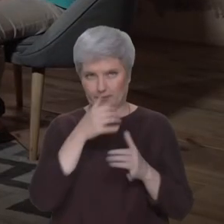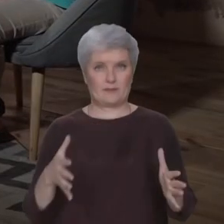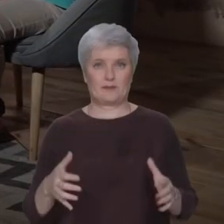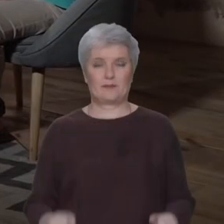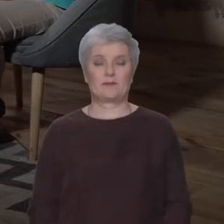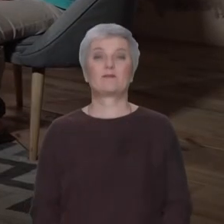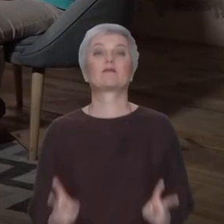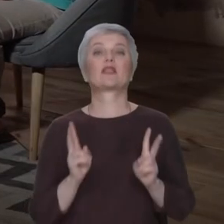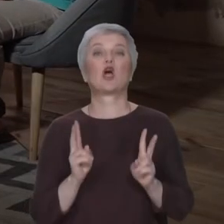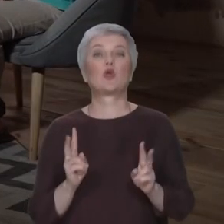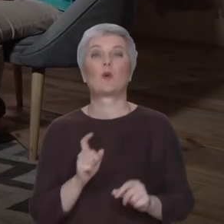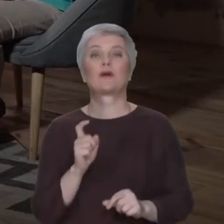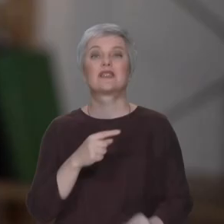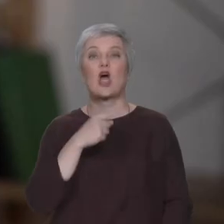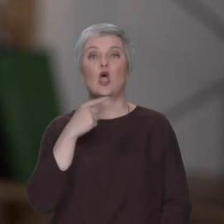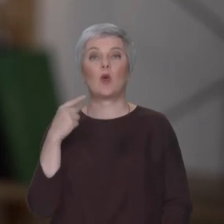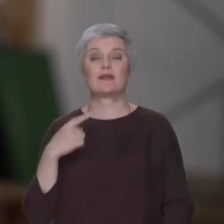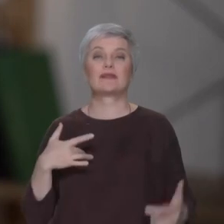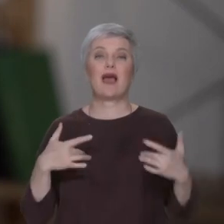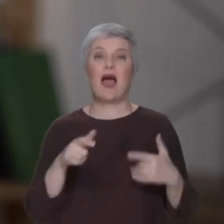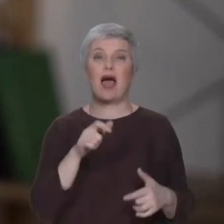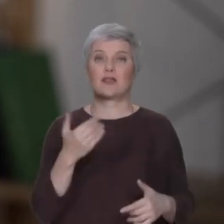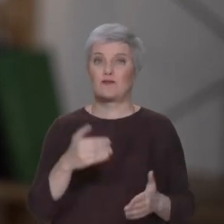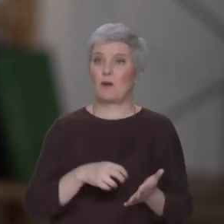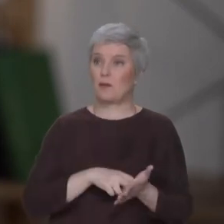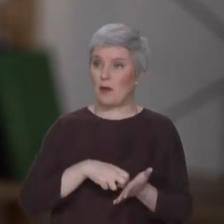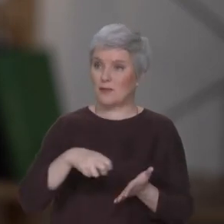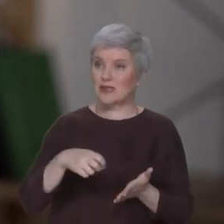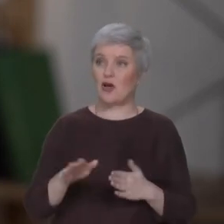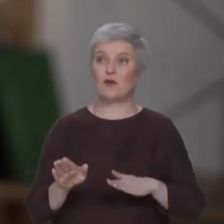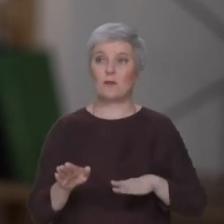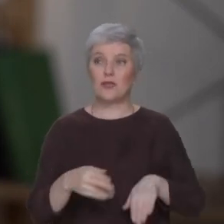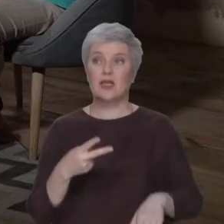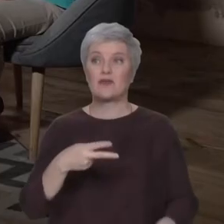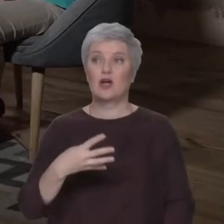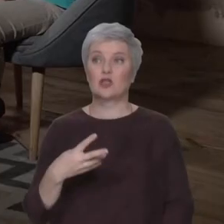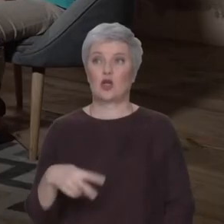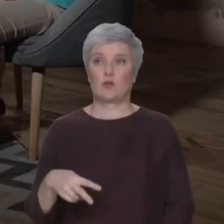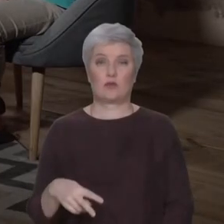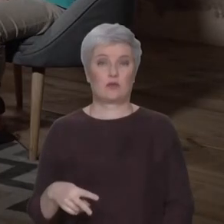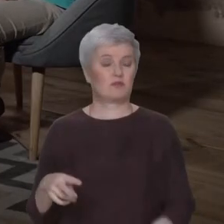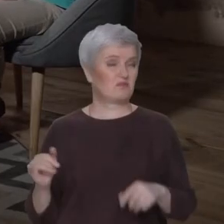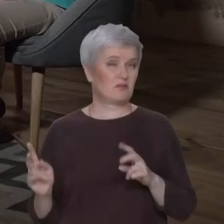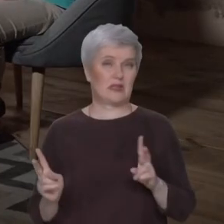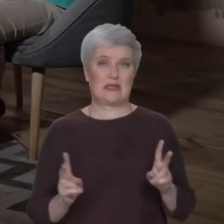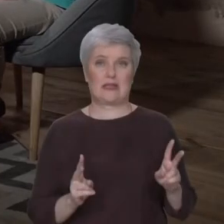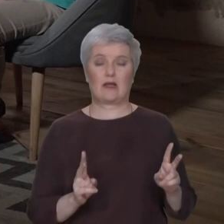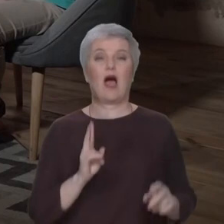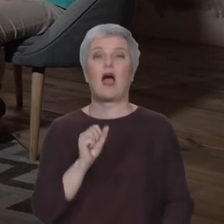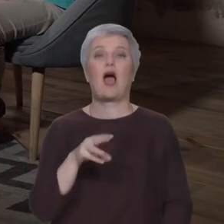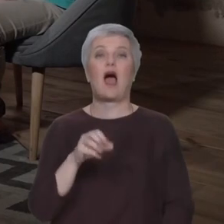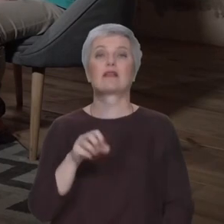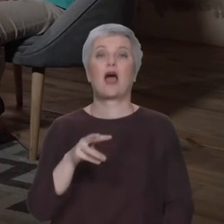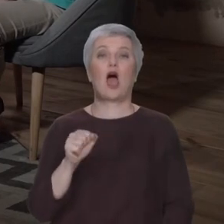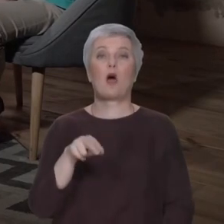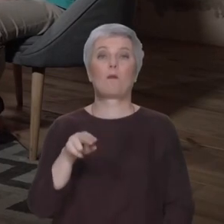Хтось із російських артистів вам написав після 24 лютого? Ніхто. Мені тільки Ніно Катамадзе написала.